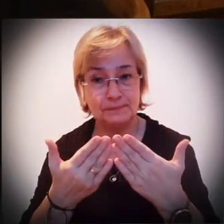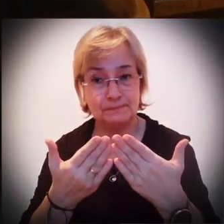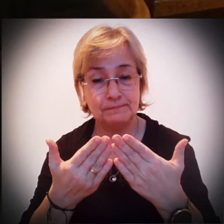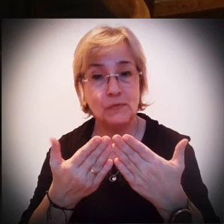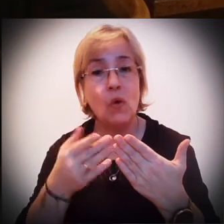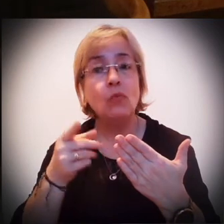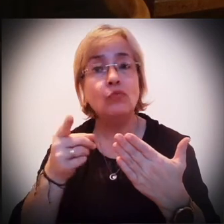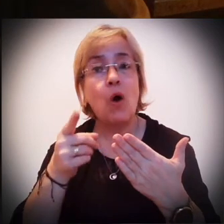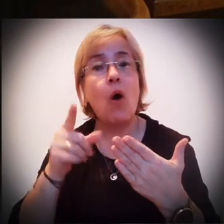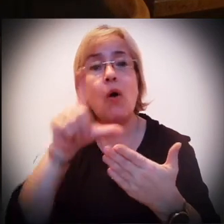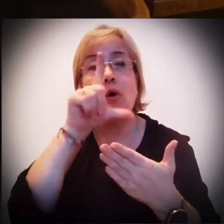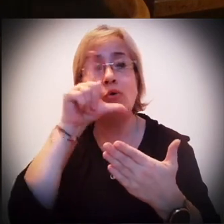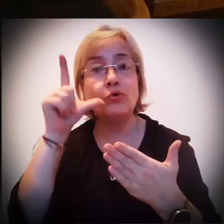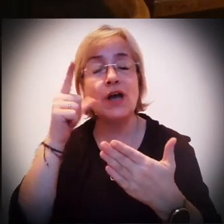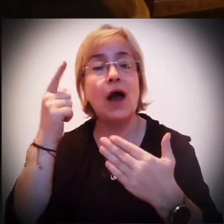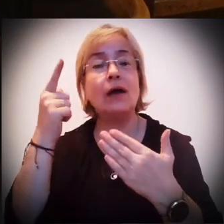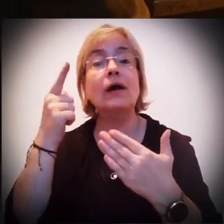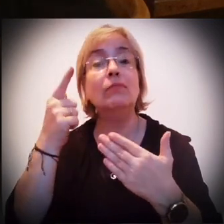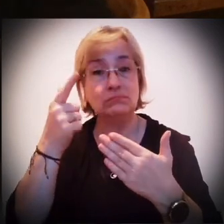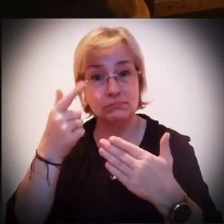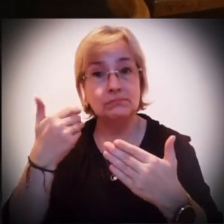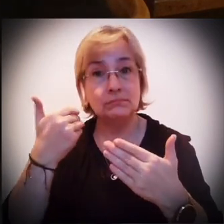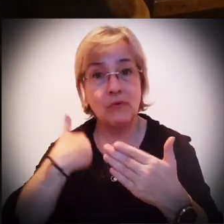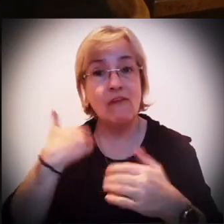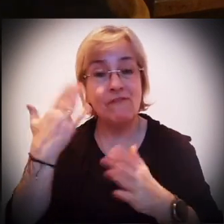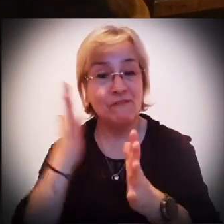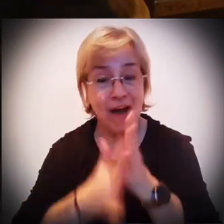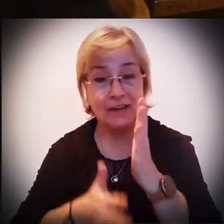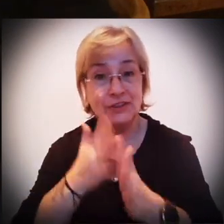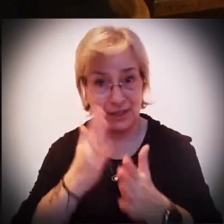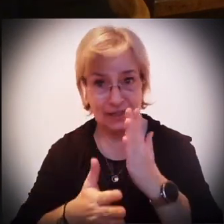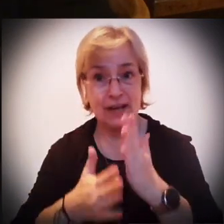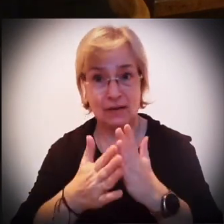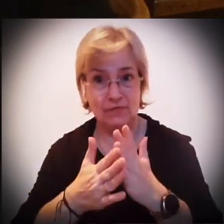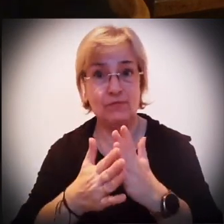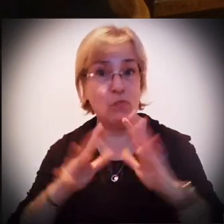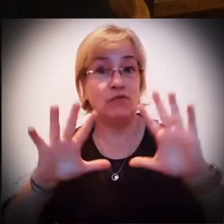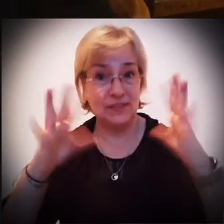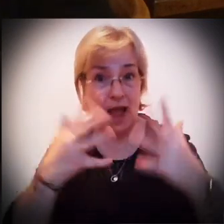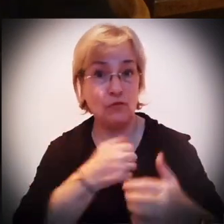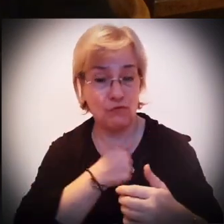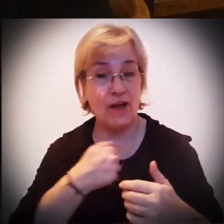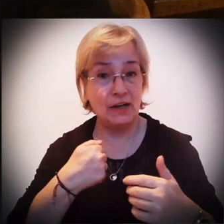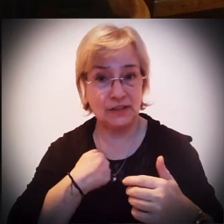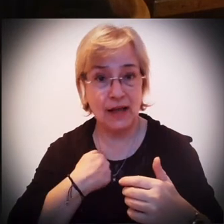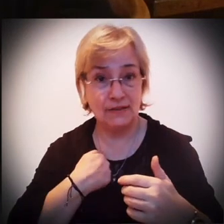o ostatnich powstańcach Warszawy, do których się zaliczam.